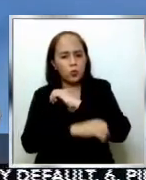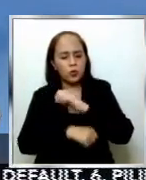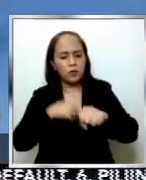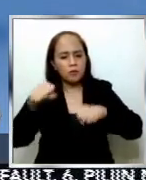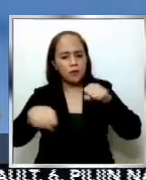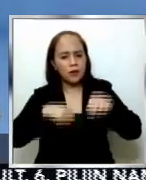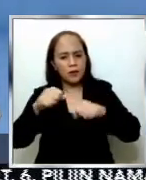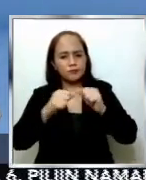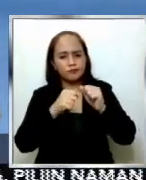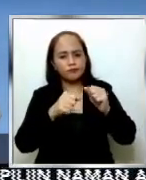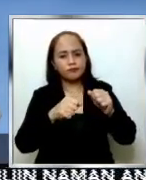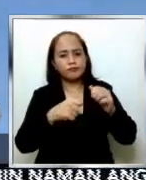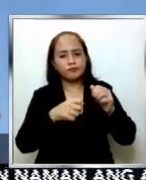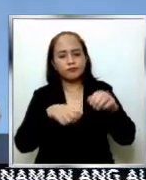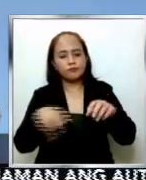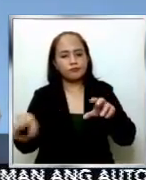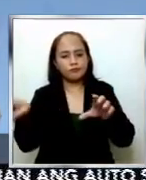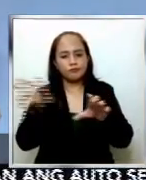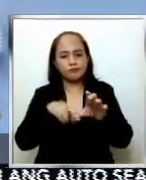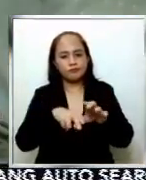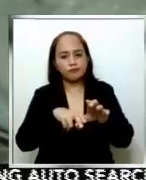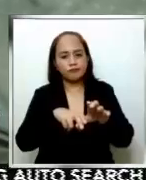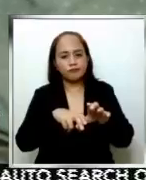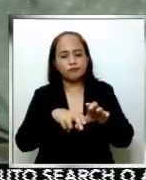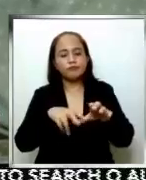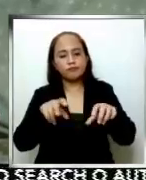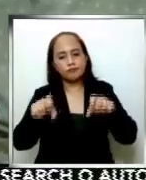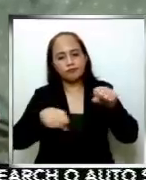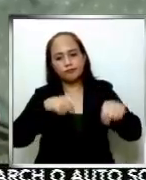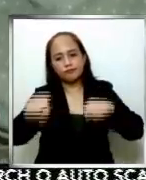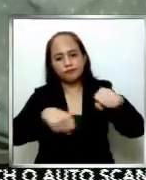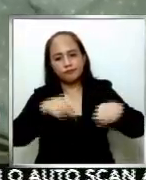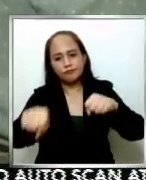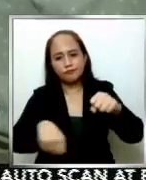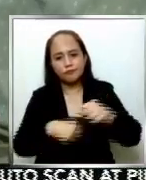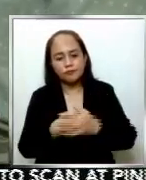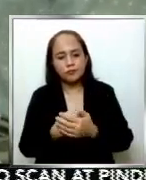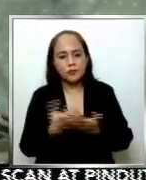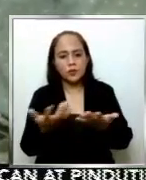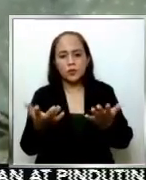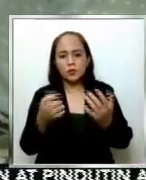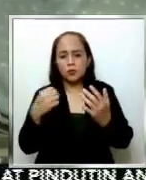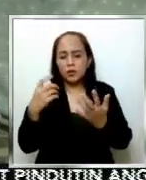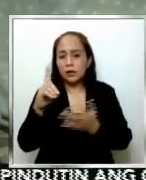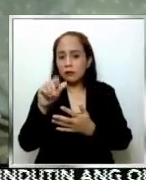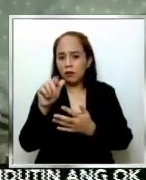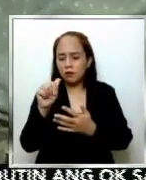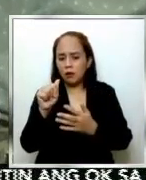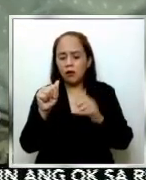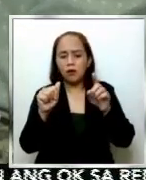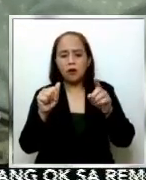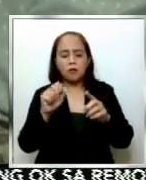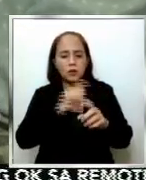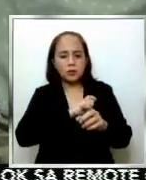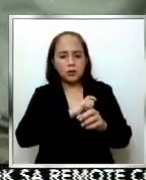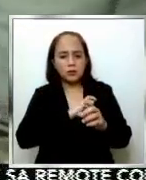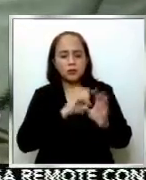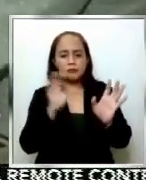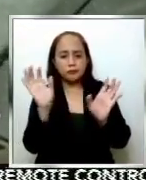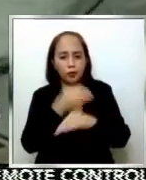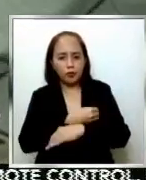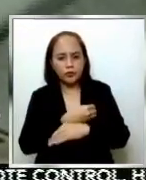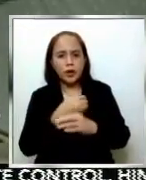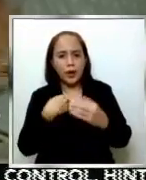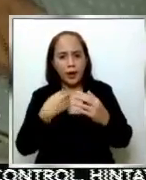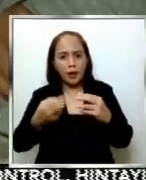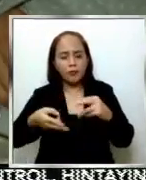silang sumakay sa ninakaw na bisikleta. Walang opisyal na datos ang Manila Police District kung tumataas ba ang bilang ng mga